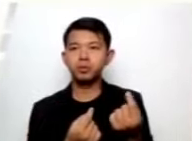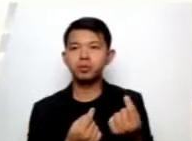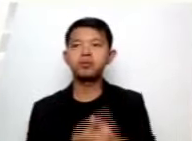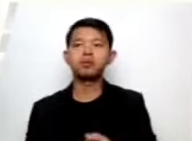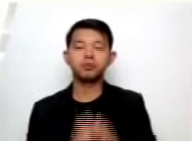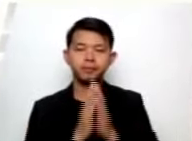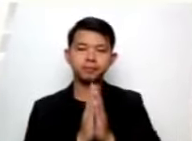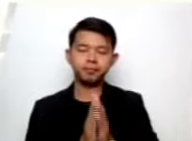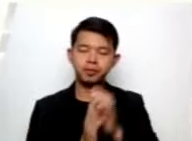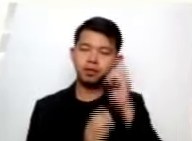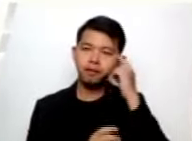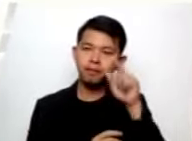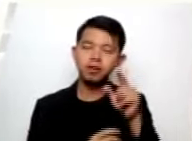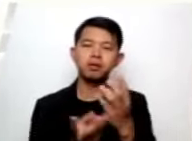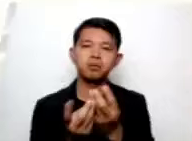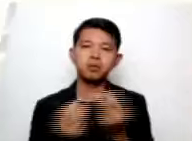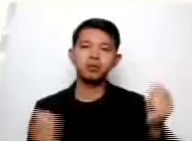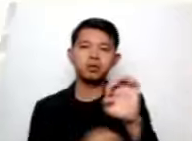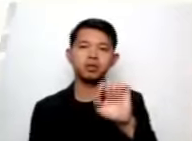Niño.